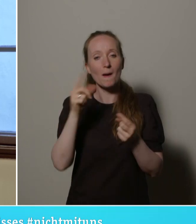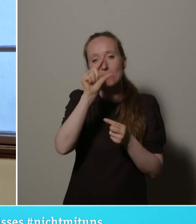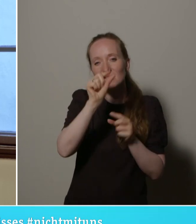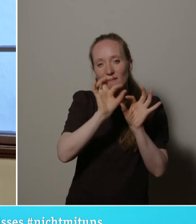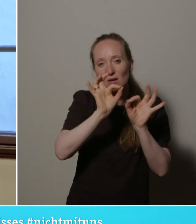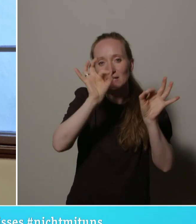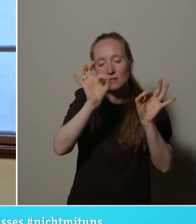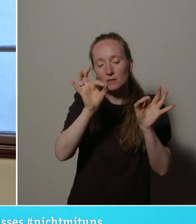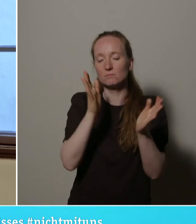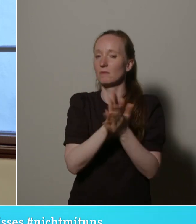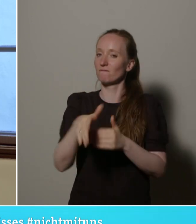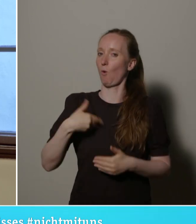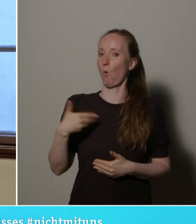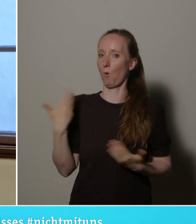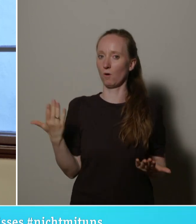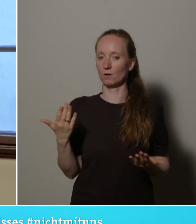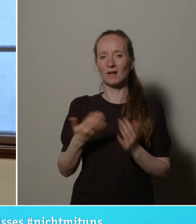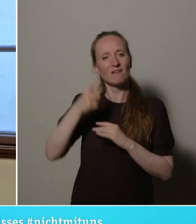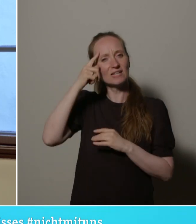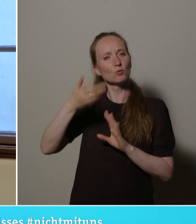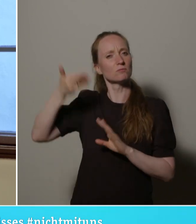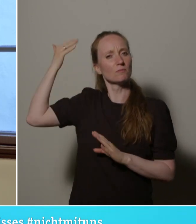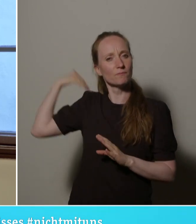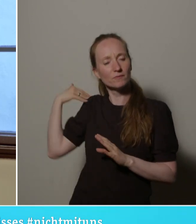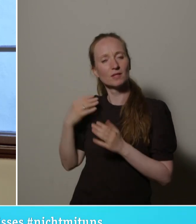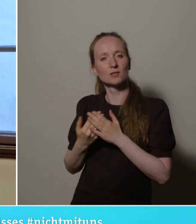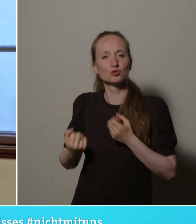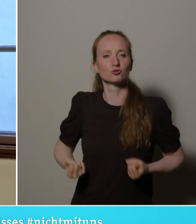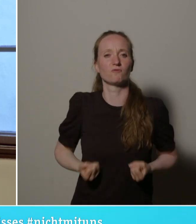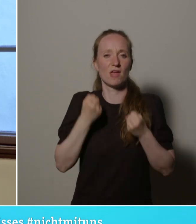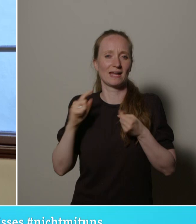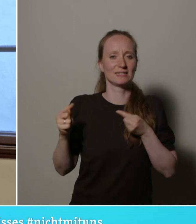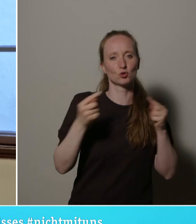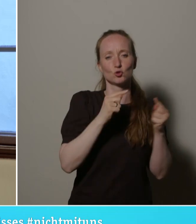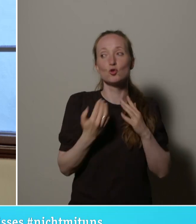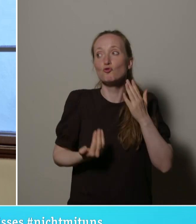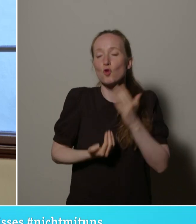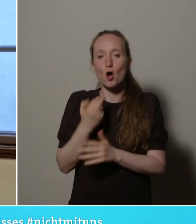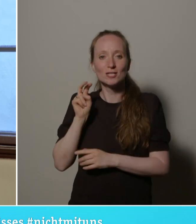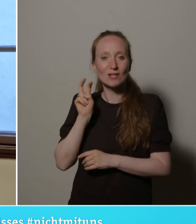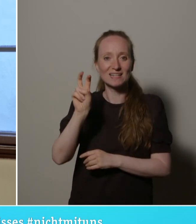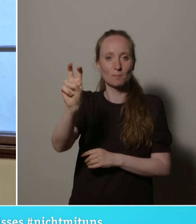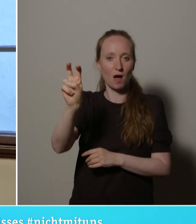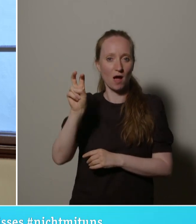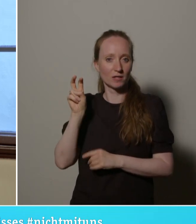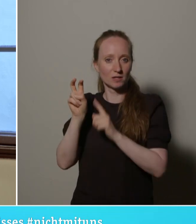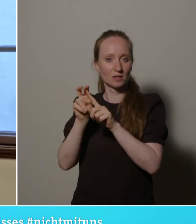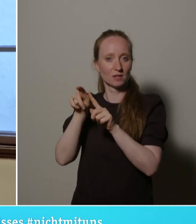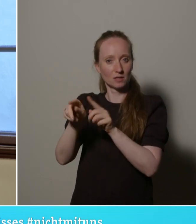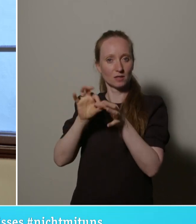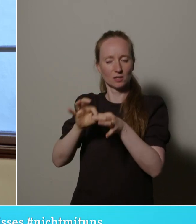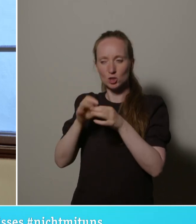die schwierige Diskussion um die Investitionen in unsere neuen Straßenbahnen, die uns noch in den nächsten Jahren